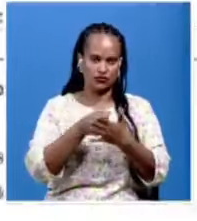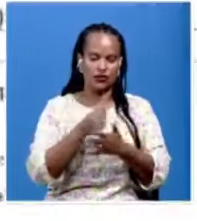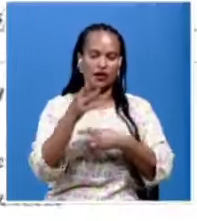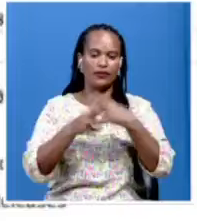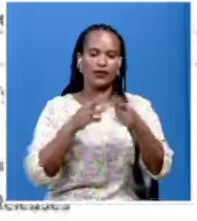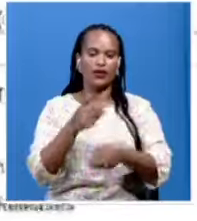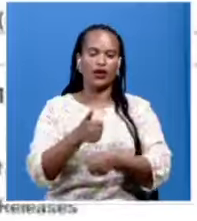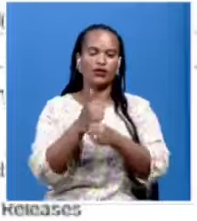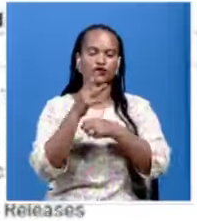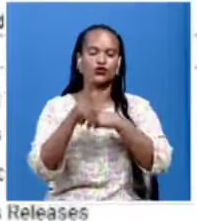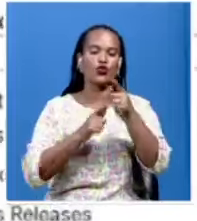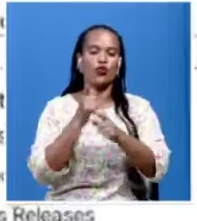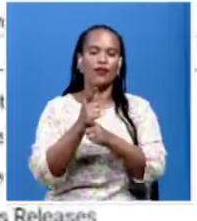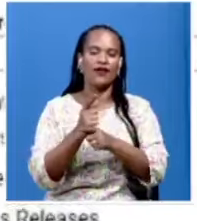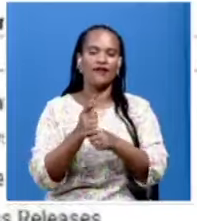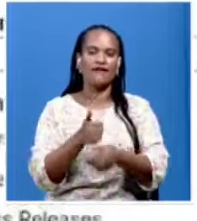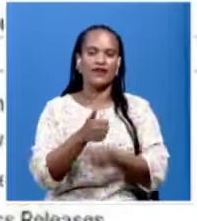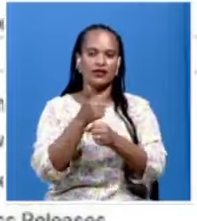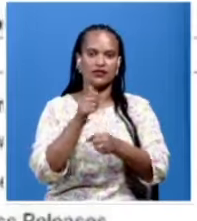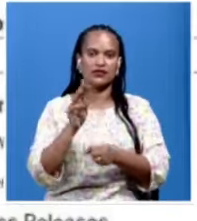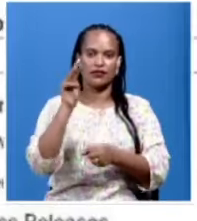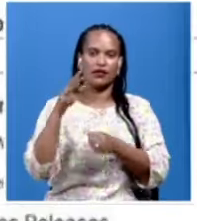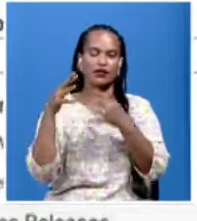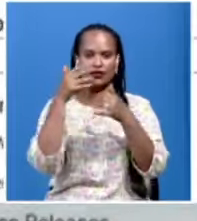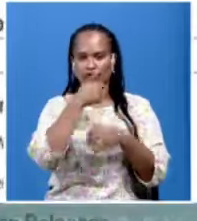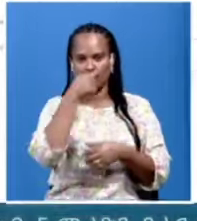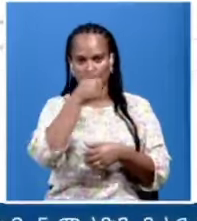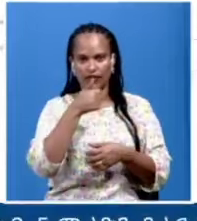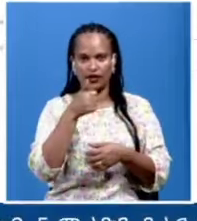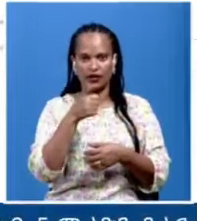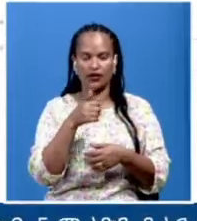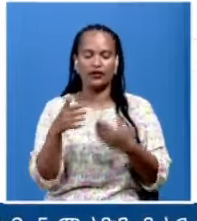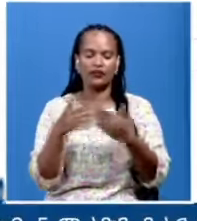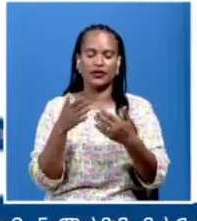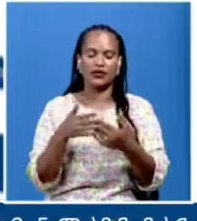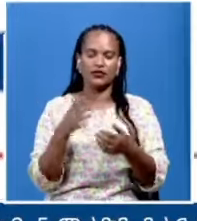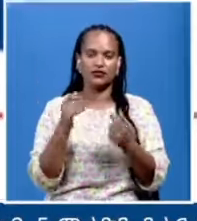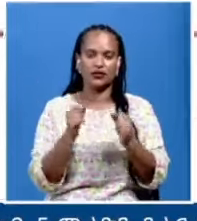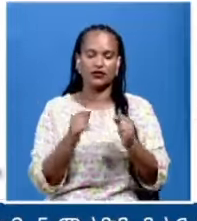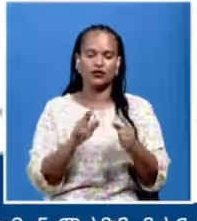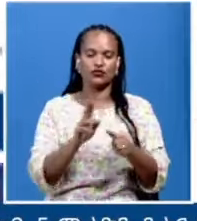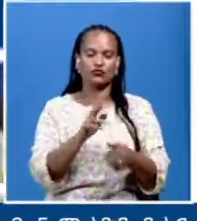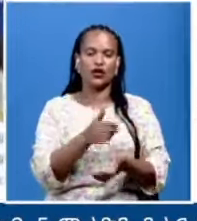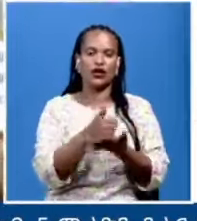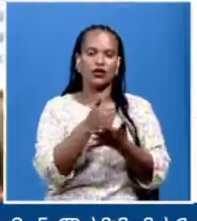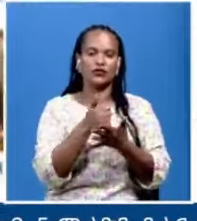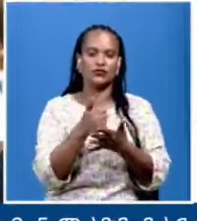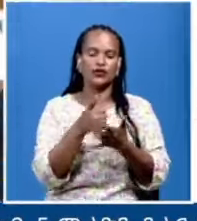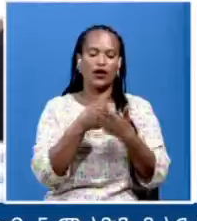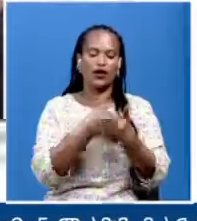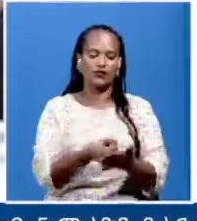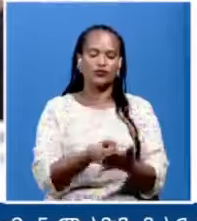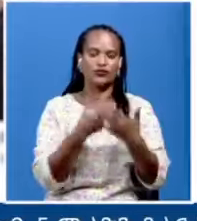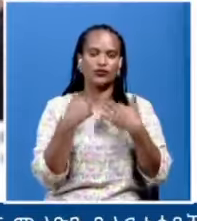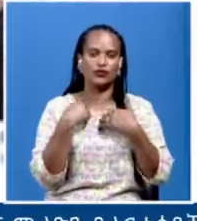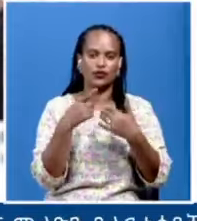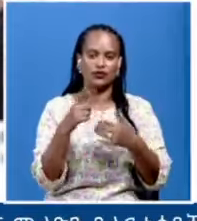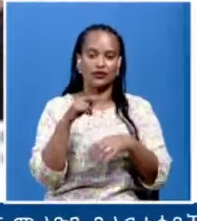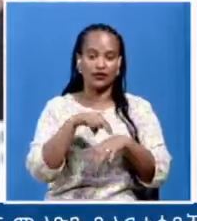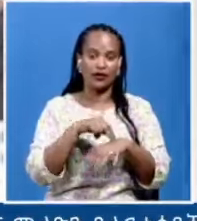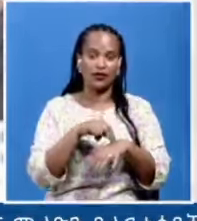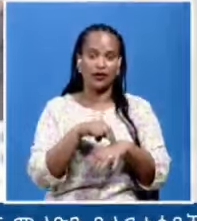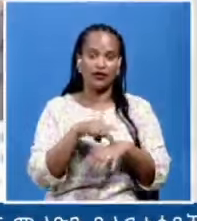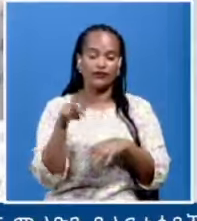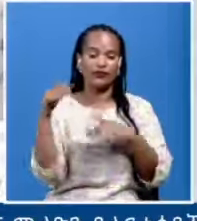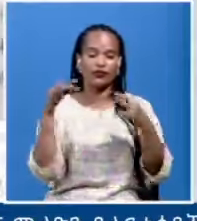ለኸ ሓገዝ ግሎባል ፈንድ ኣብ ሰሜን ኢትዮጵያ ገደስቲ ግልጋሎት ጥዕና ንምቅላል ዘኽእል ህፁፅ ሓገዝ እዩ ኣጽዲቑ ዘሎም እቲ ትካል